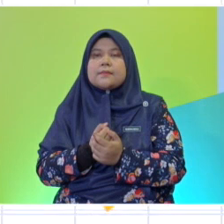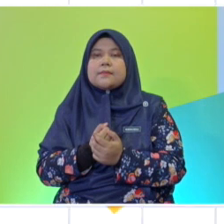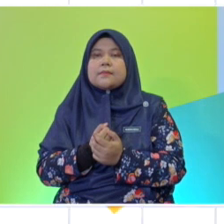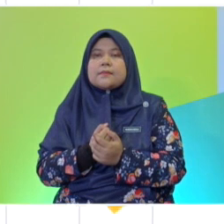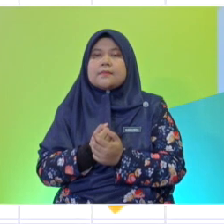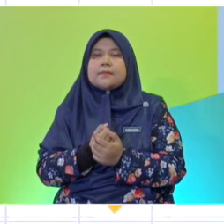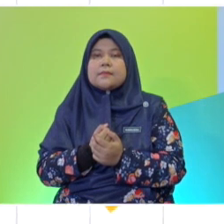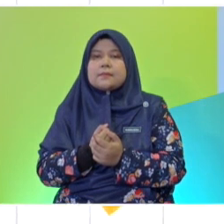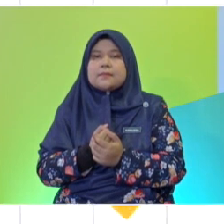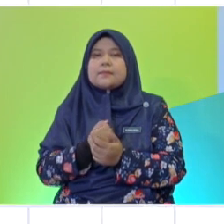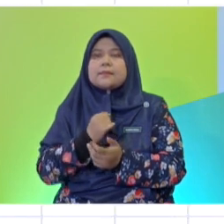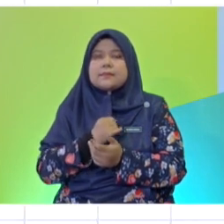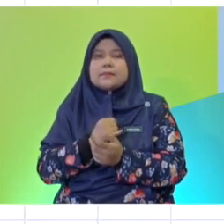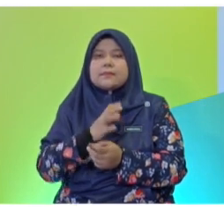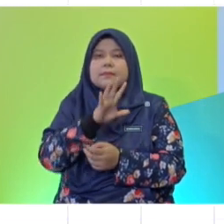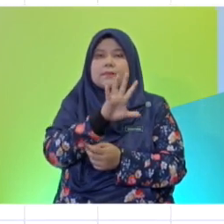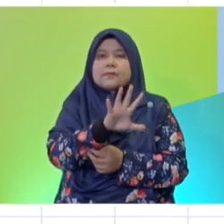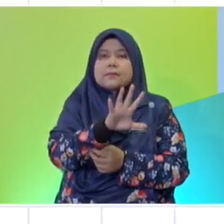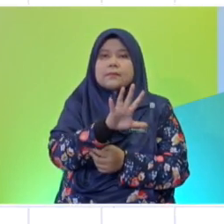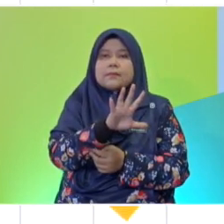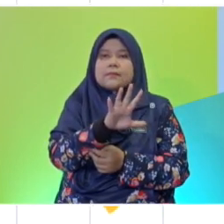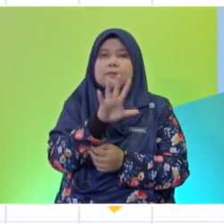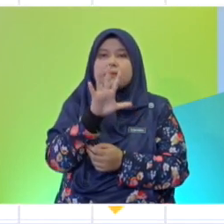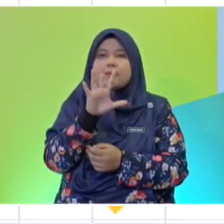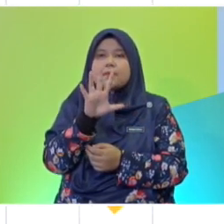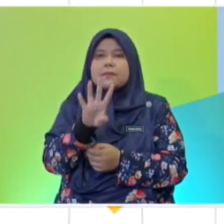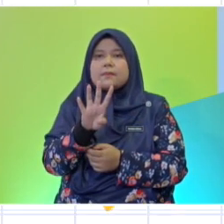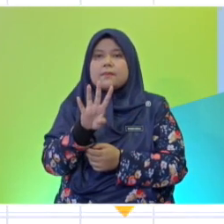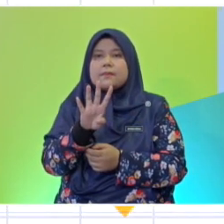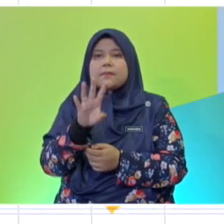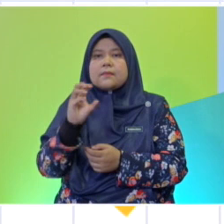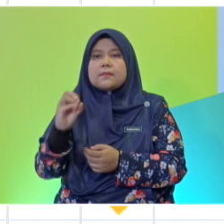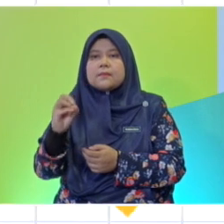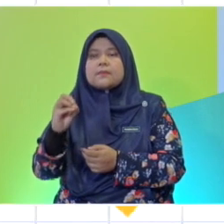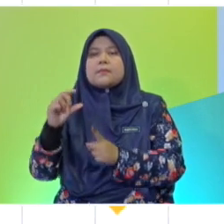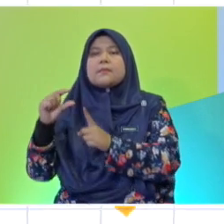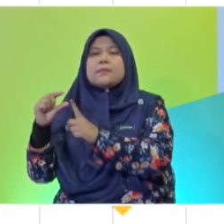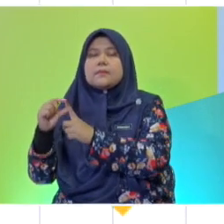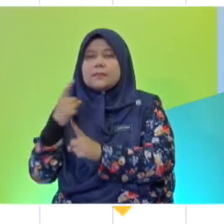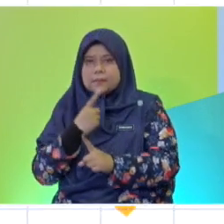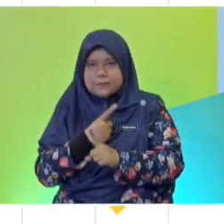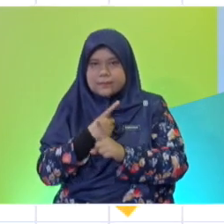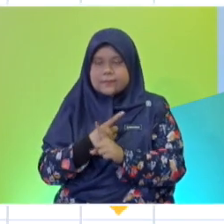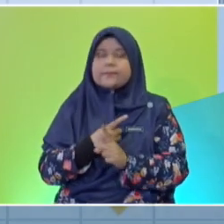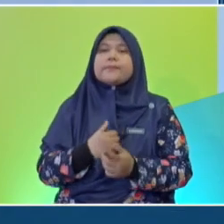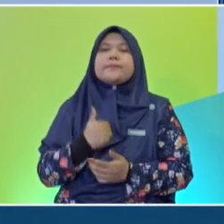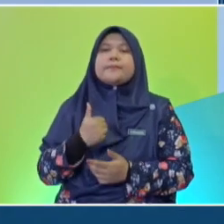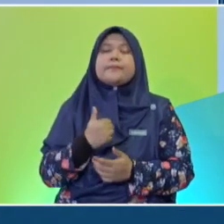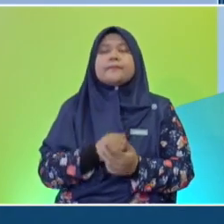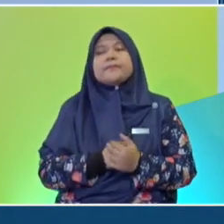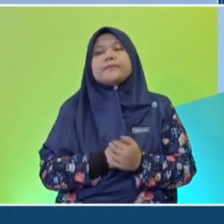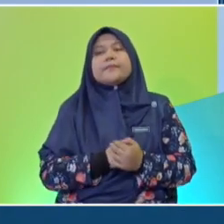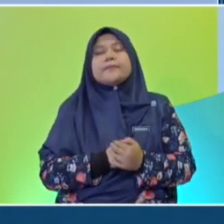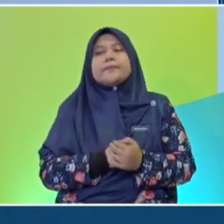yang saya dapat sebanyak 540 patah perkataan Oke